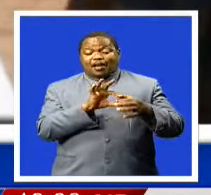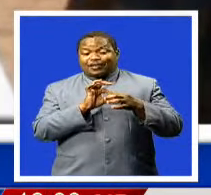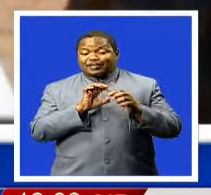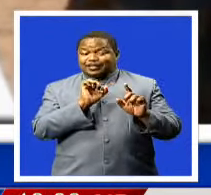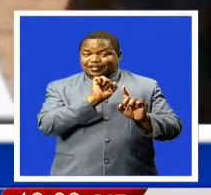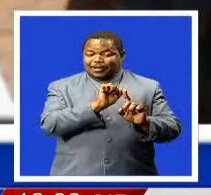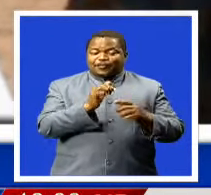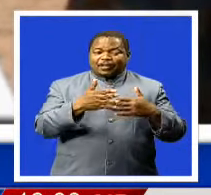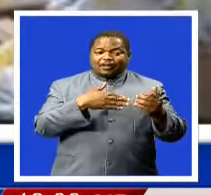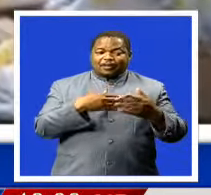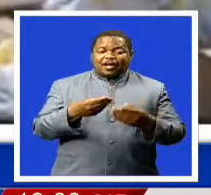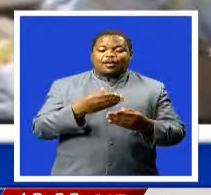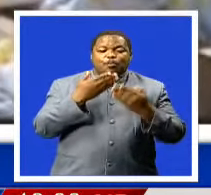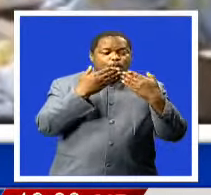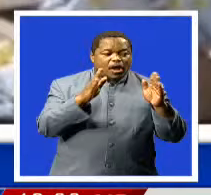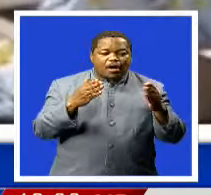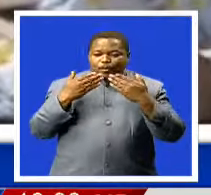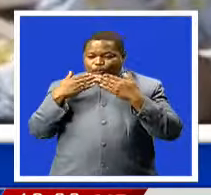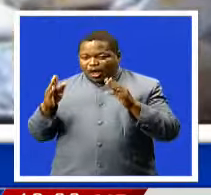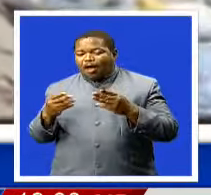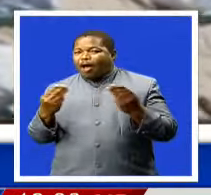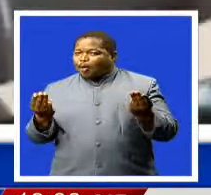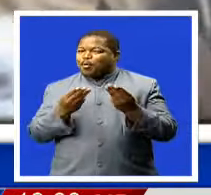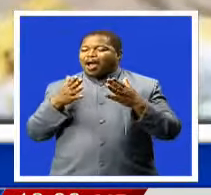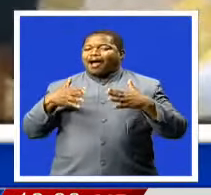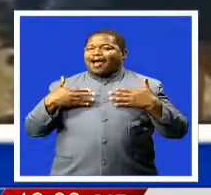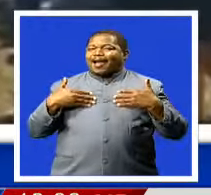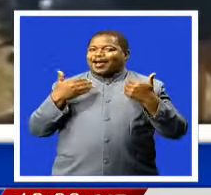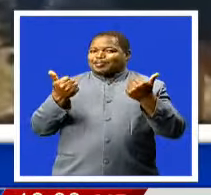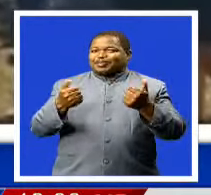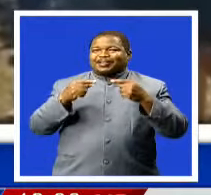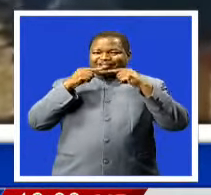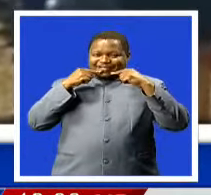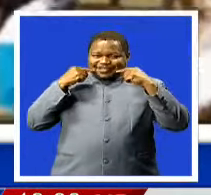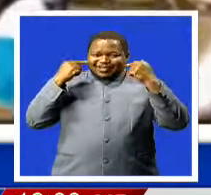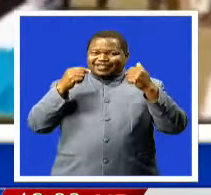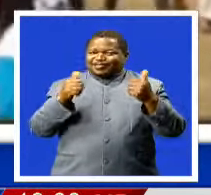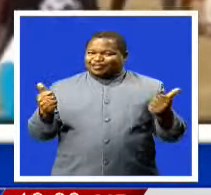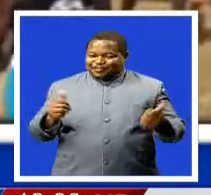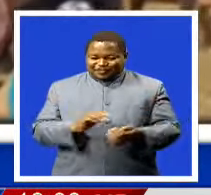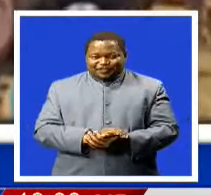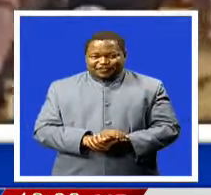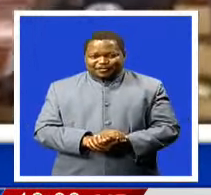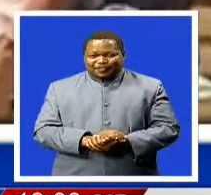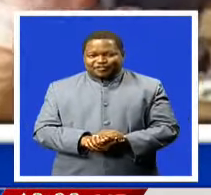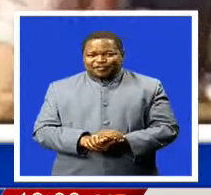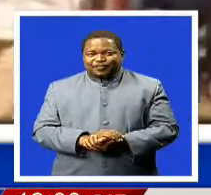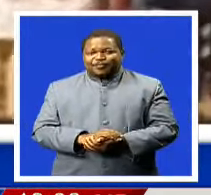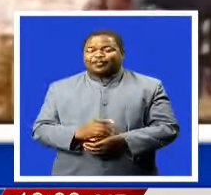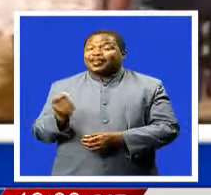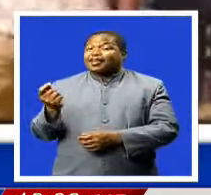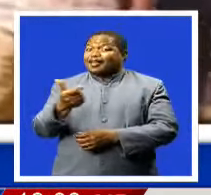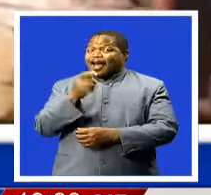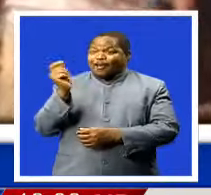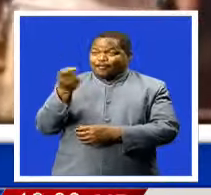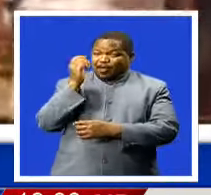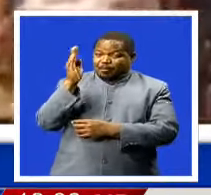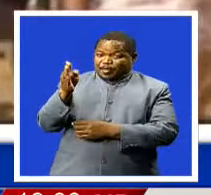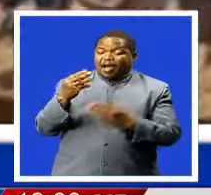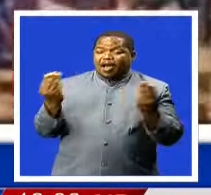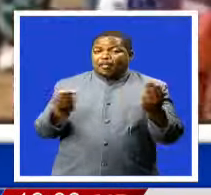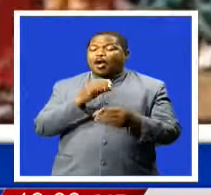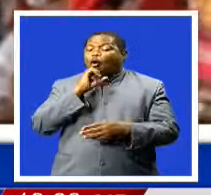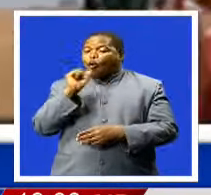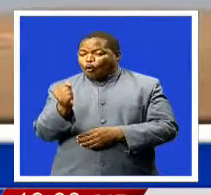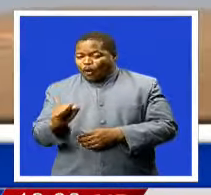yesicalo foundation ita nelusito. Bamvula abadzala enzingeni bemukele tipho letiphuma